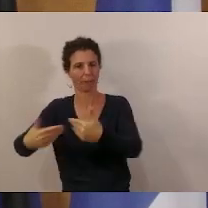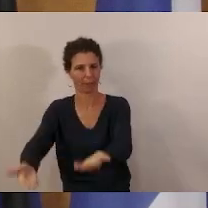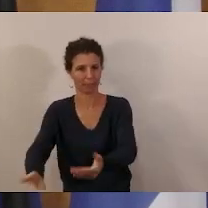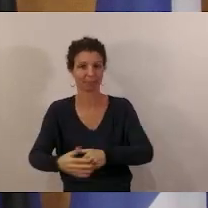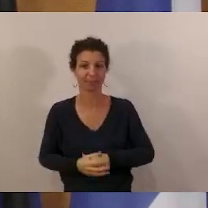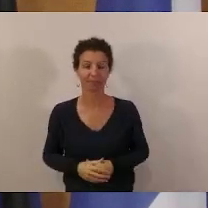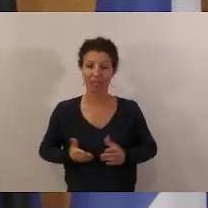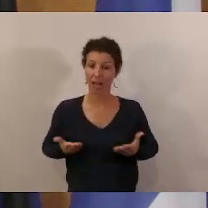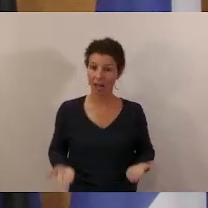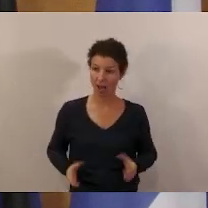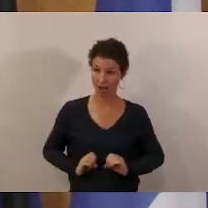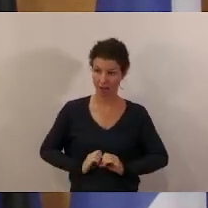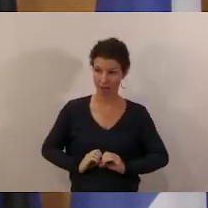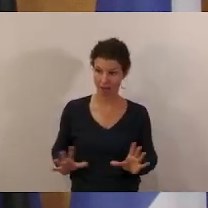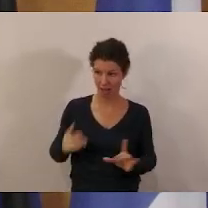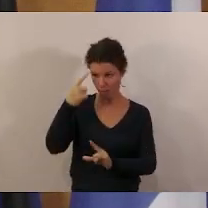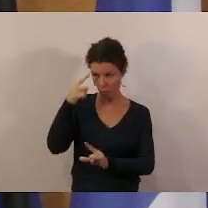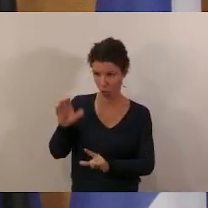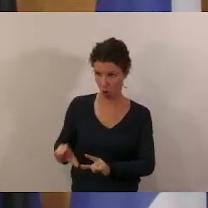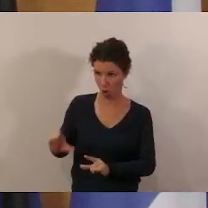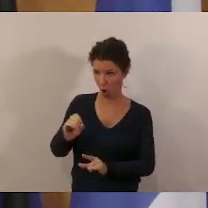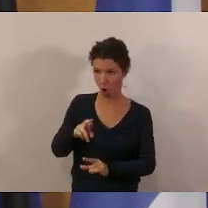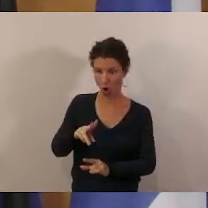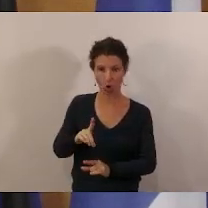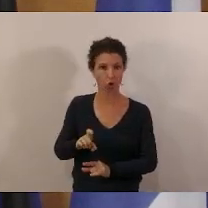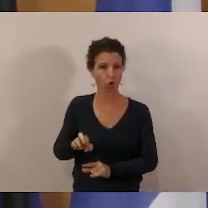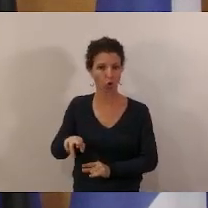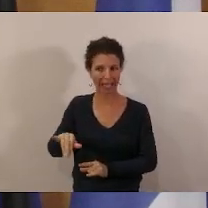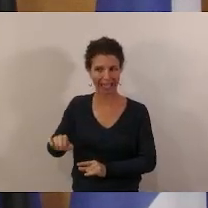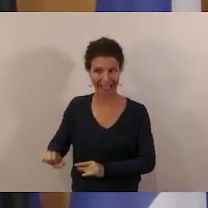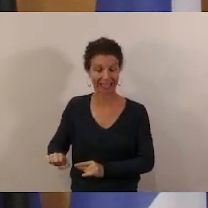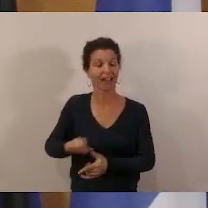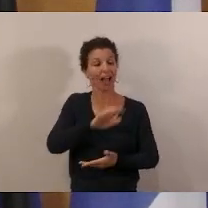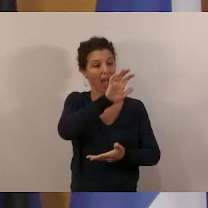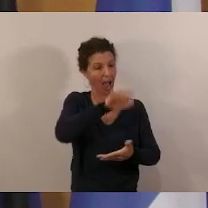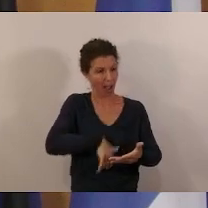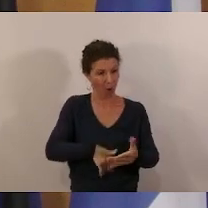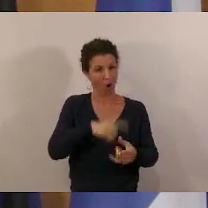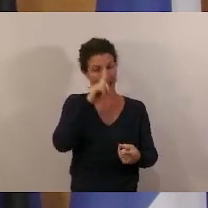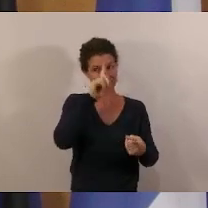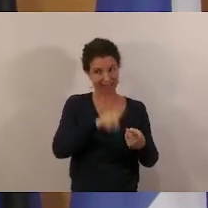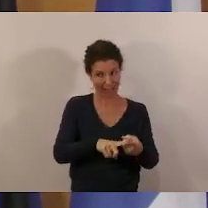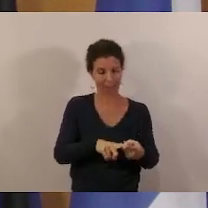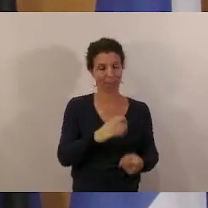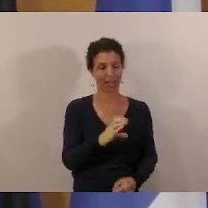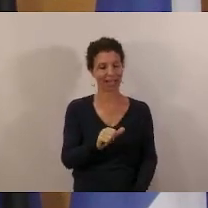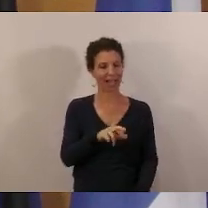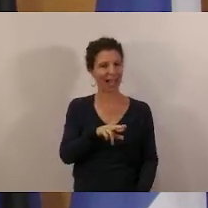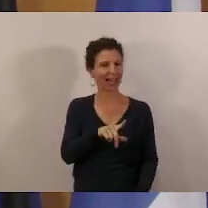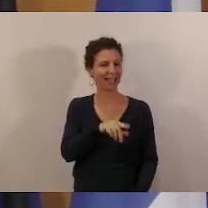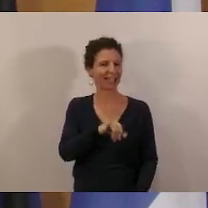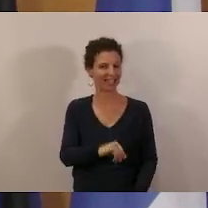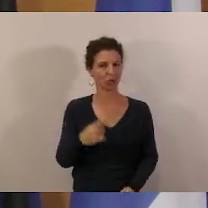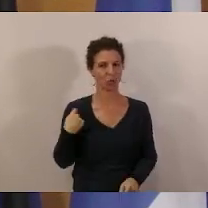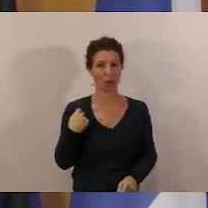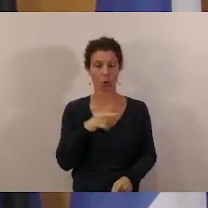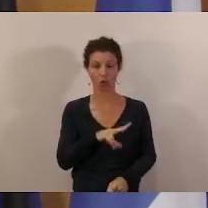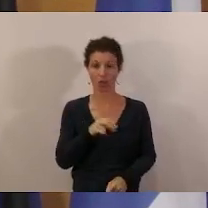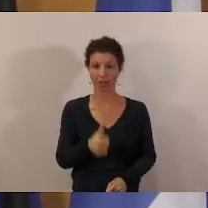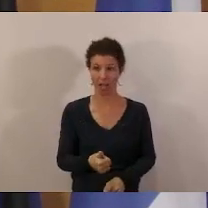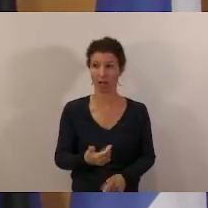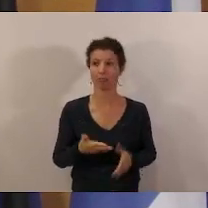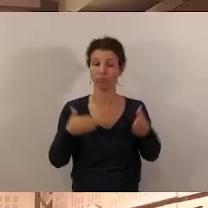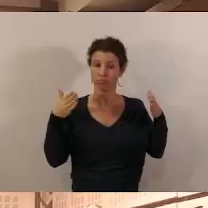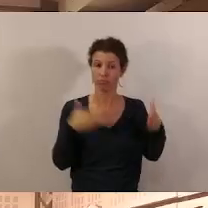je mets aux voix le rapport numéro 31 qui porte, lui, sur Carly, uniquement. Y a-t-il des